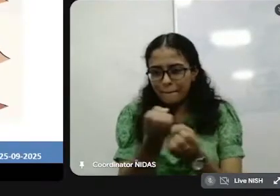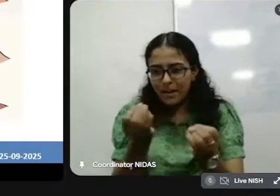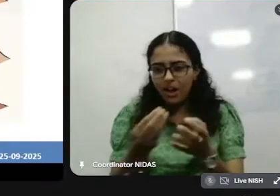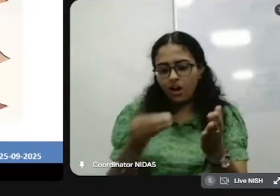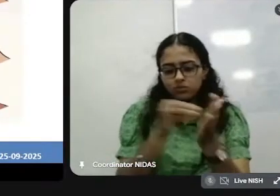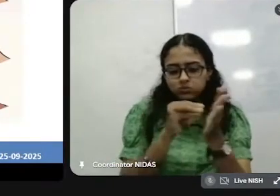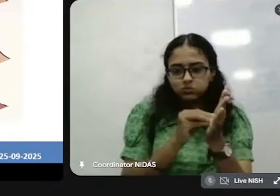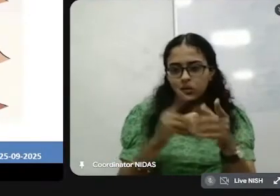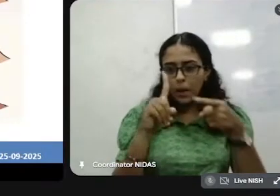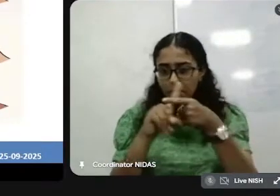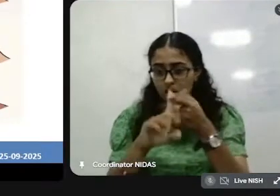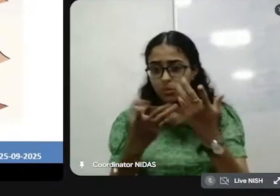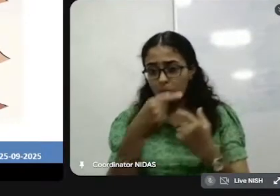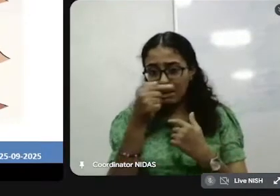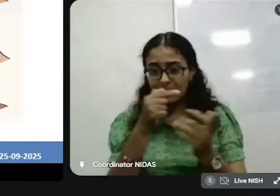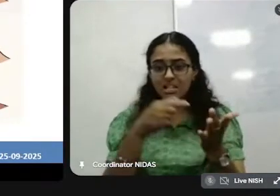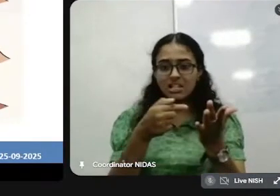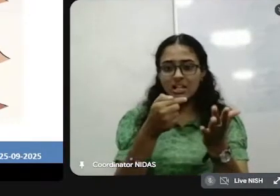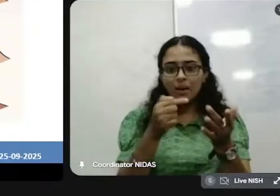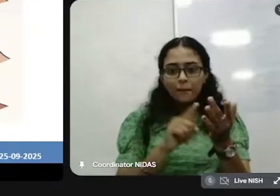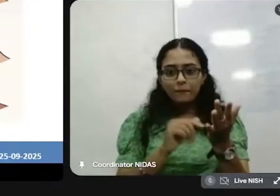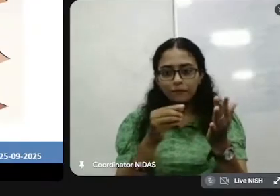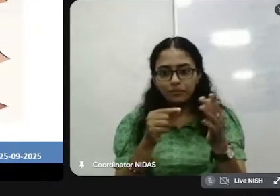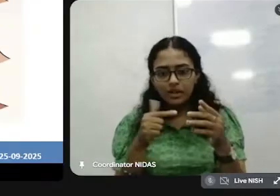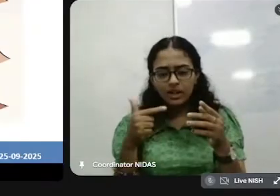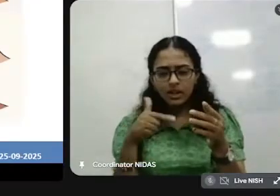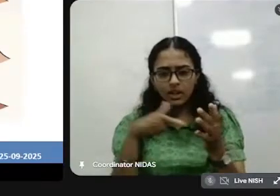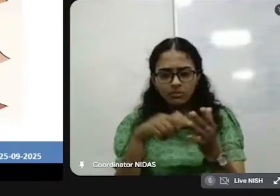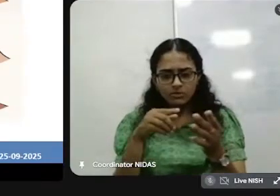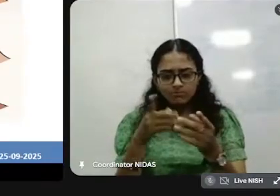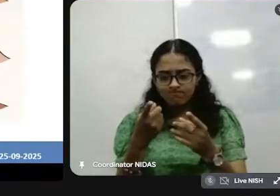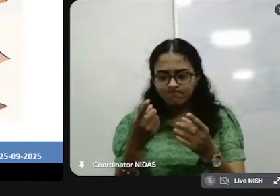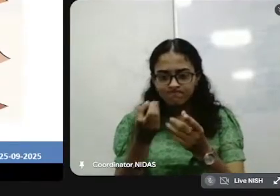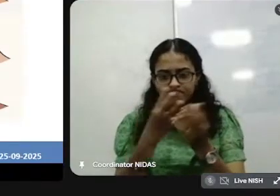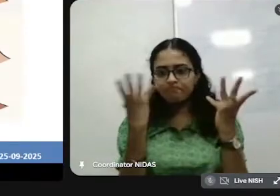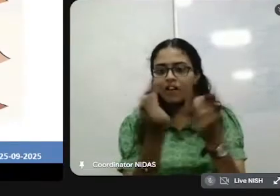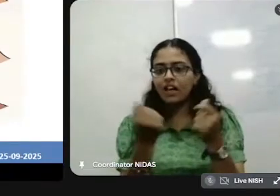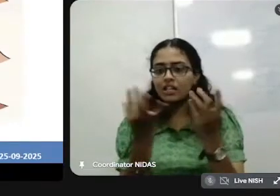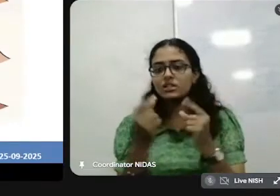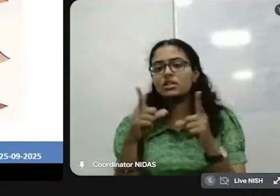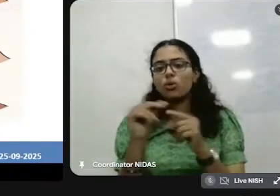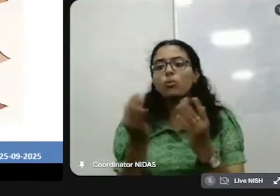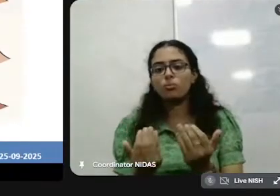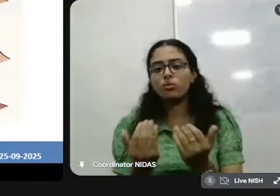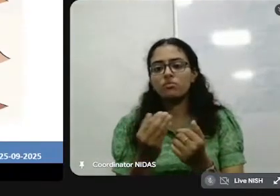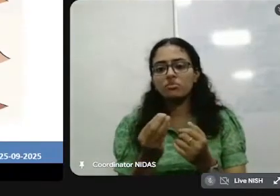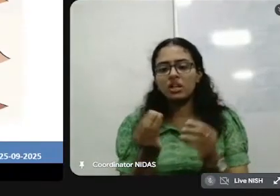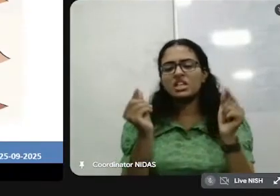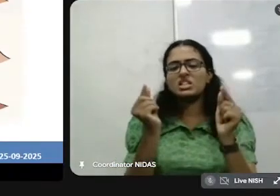കടയിൽ കൊടുത്തു, ബാക്കി ബാലൻസ് എത്ര കിട്ടും, അങ്ങനത്തെ ചെറിയ കണക്കുകളും കാര്യങ്ങളൊക്കെ നമുക്ക് കൊടുക്കാം. എന്ത്